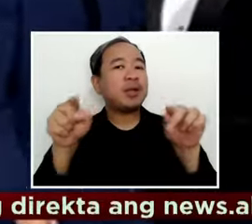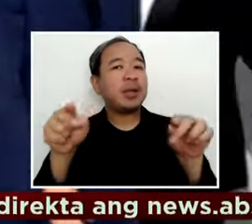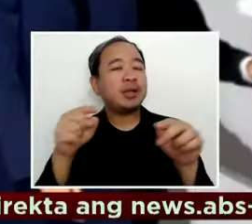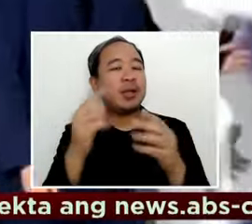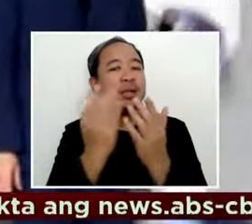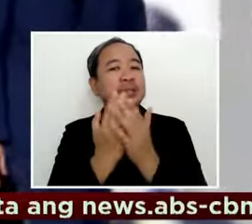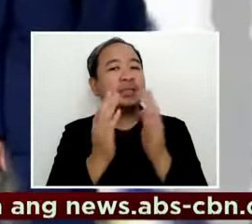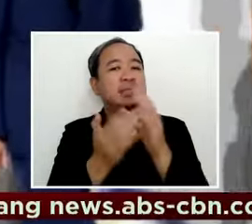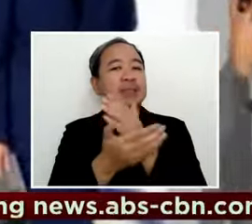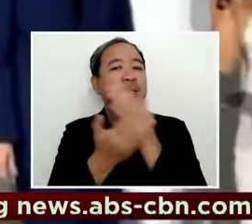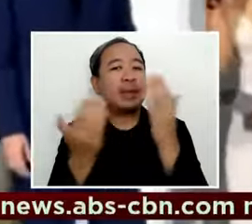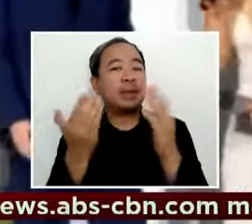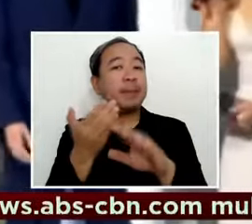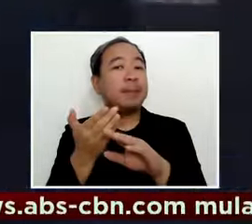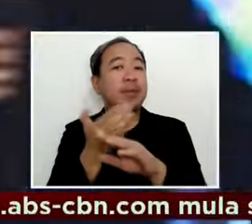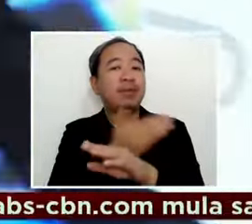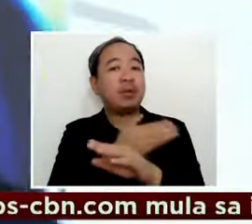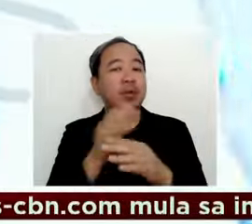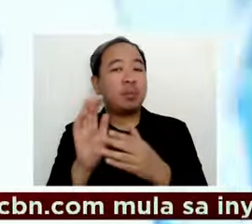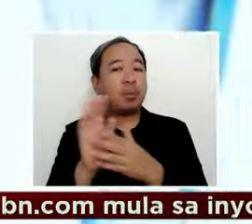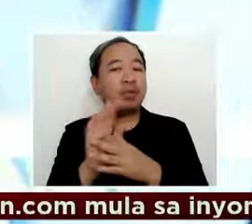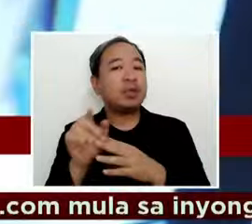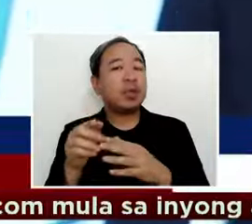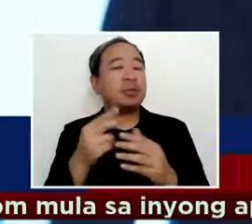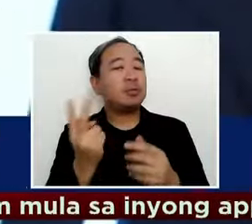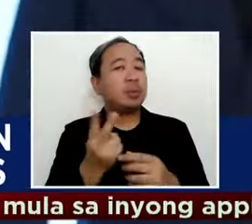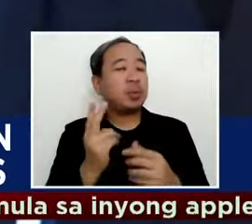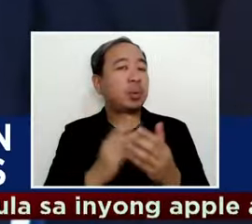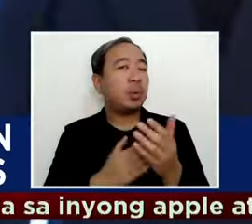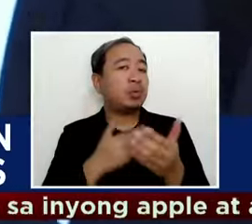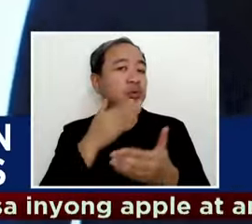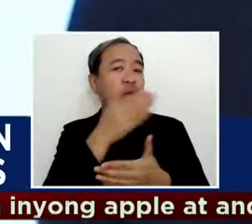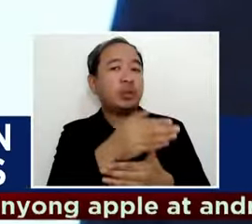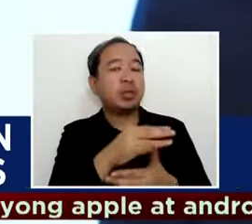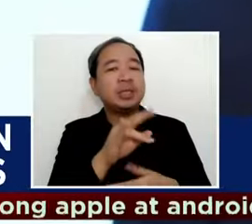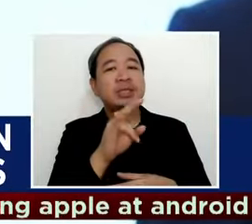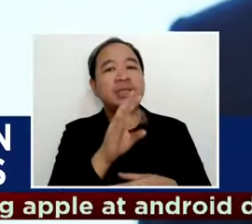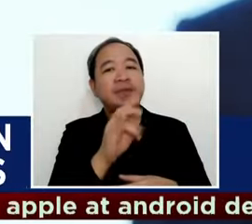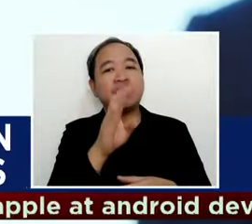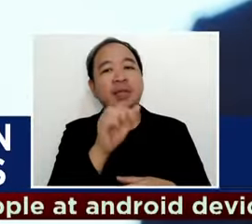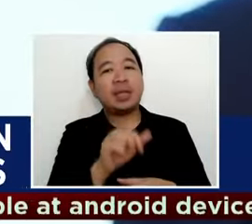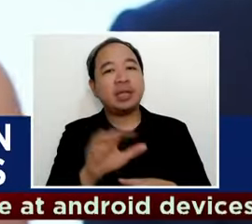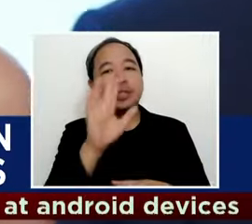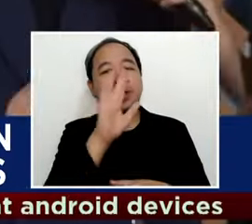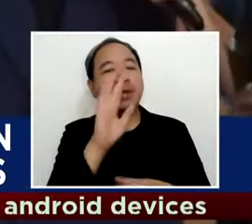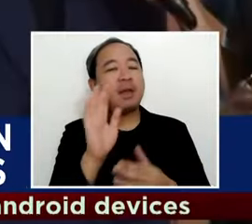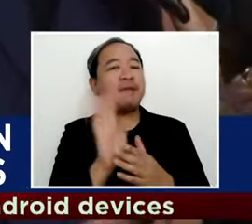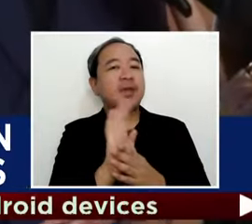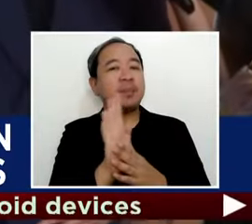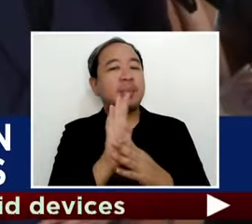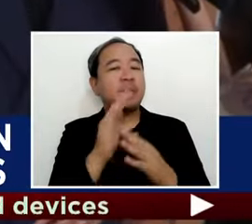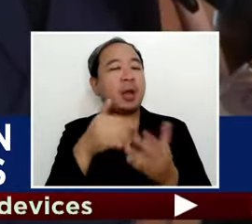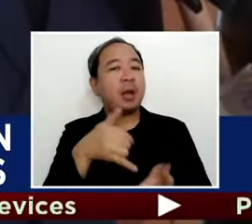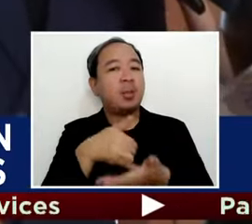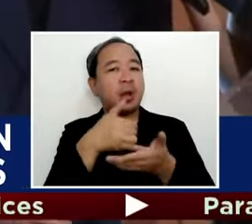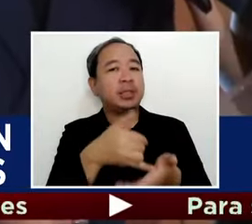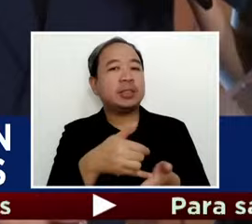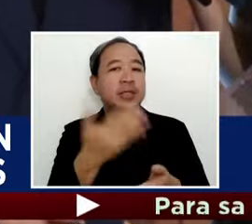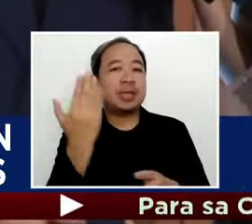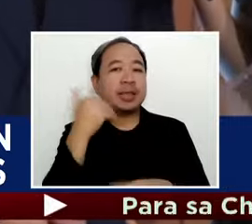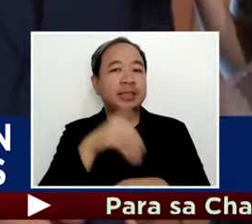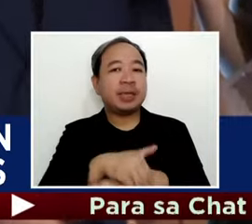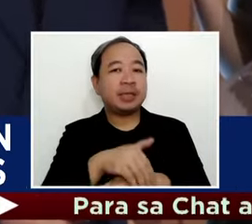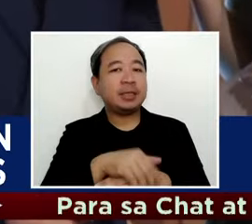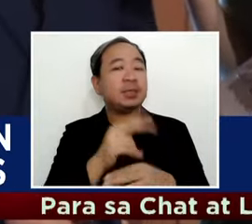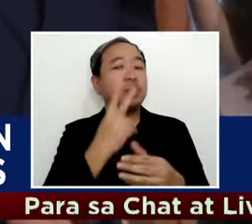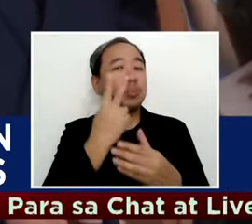Bago ang premiere, dumalo muna sina Win at Janela sa 17th Asian Film Awards night kagabi, kung saan magkasama silang rumampa